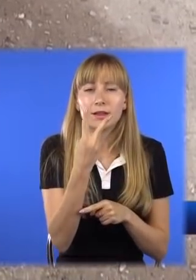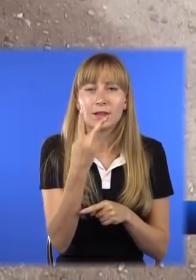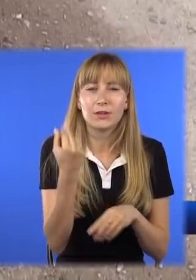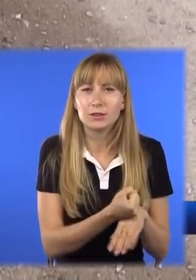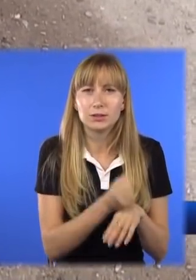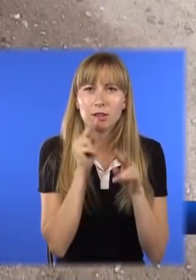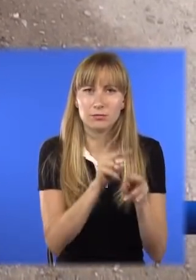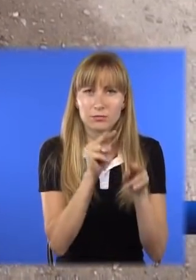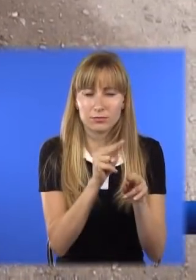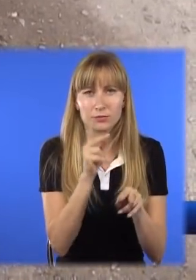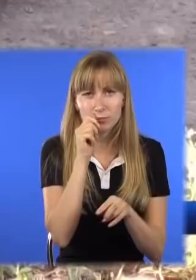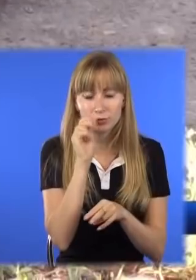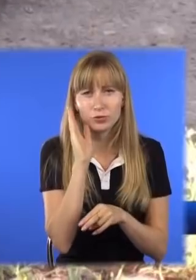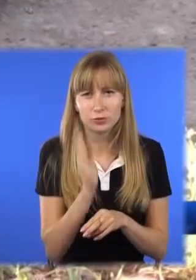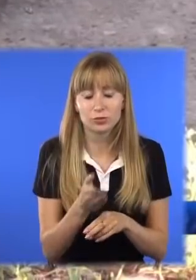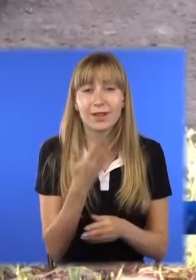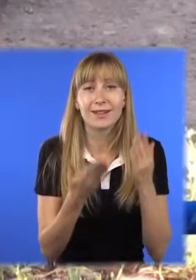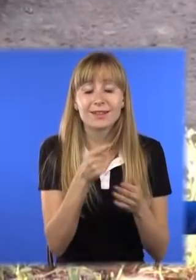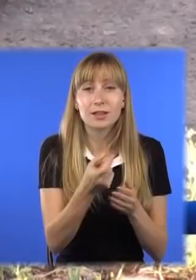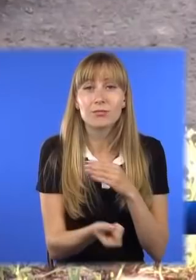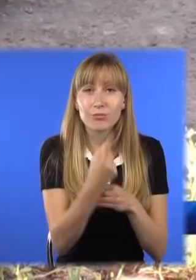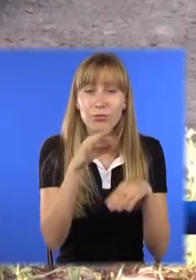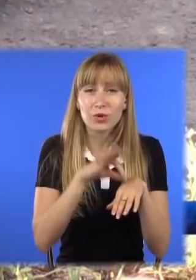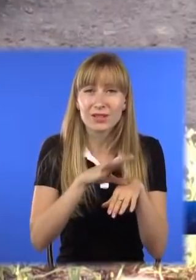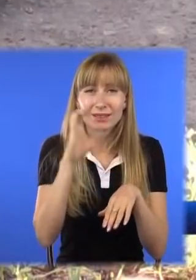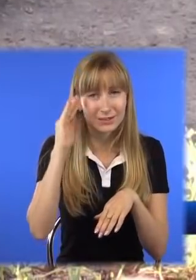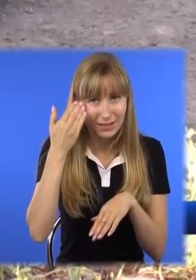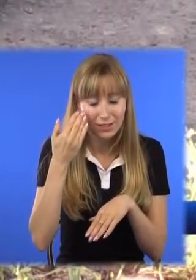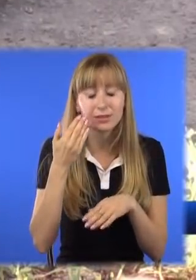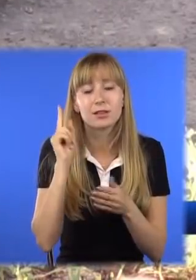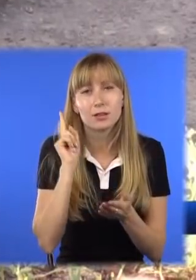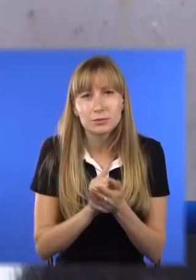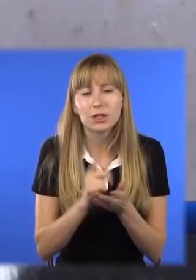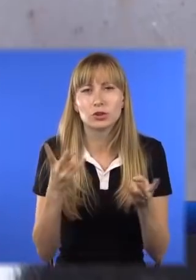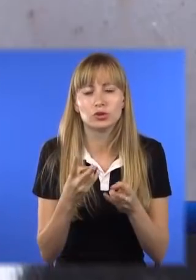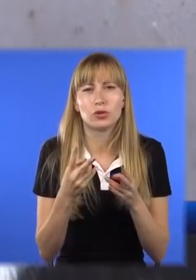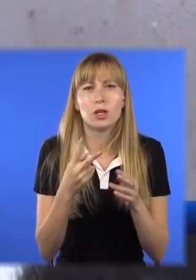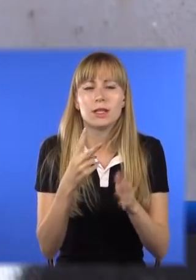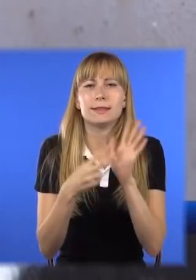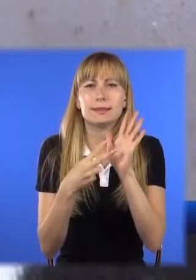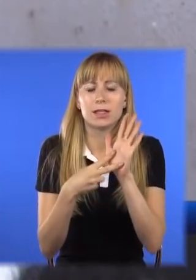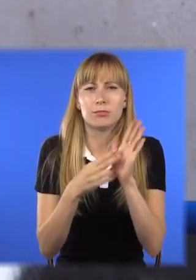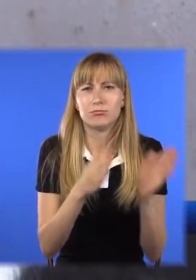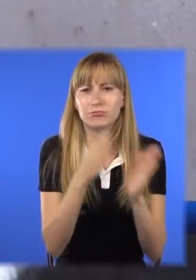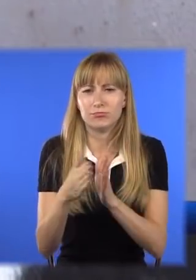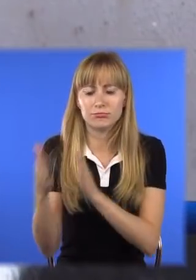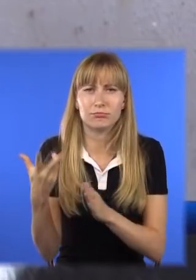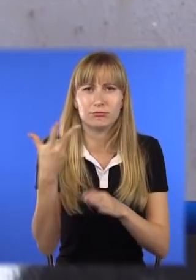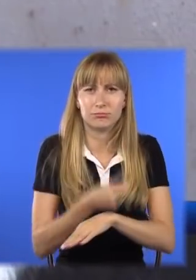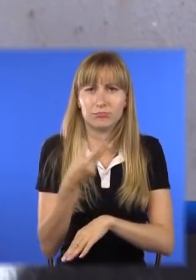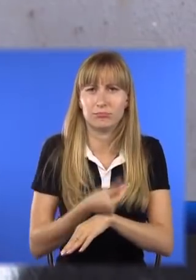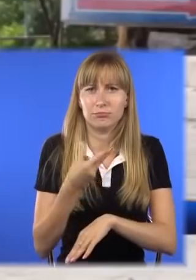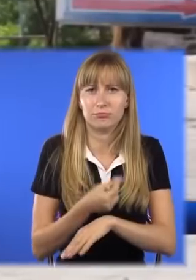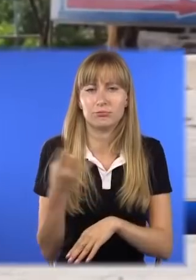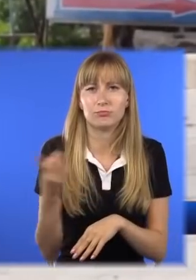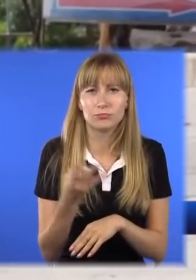у нього підтвердять діагноз КАС, то на хворого чекатиме ще 7 курсів вакцинації. Отже, судячи з кількості нападів собак